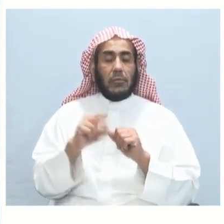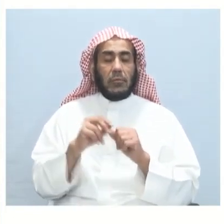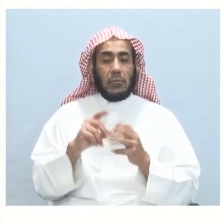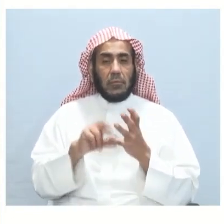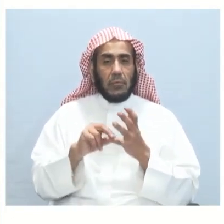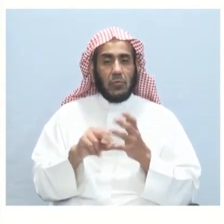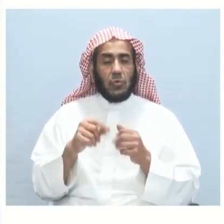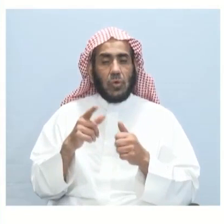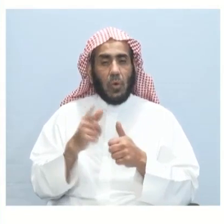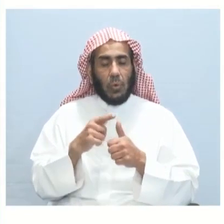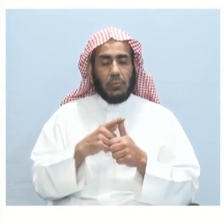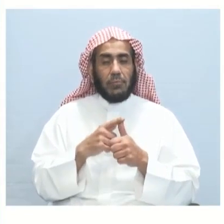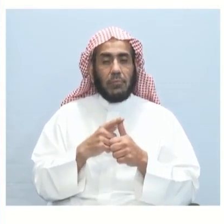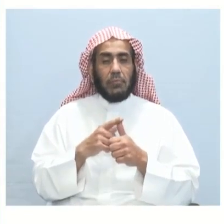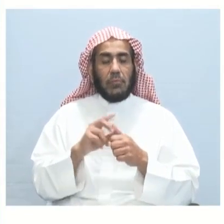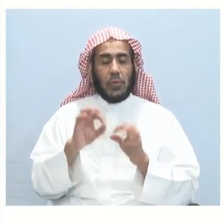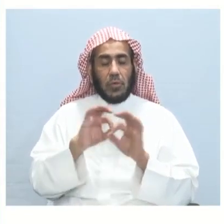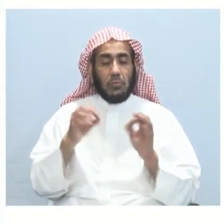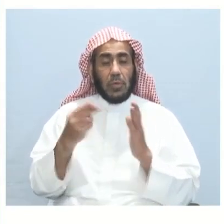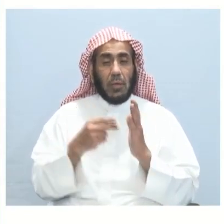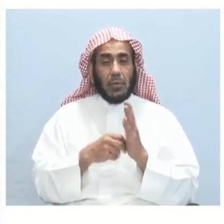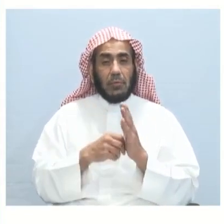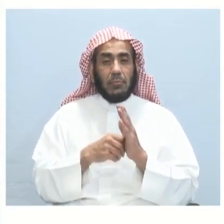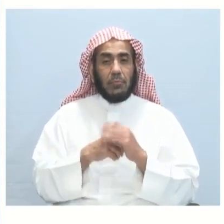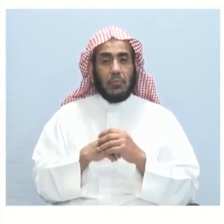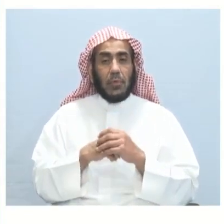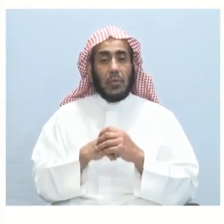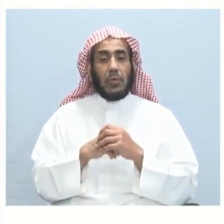الاول سيتم كتابه